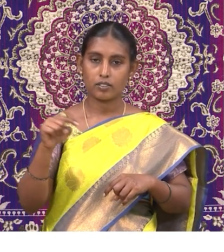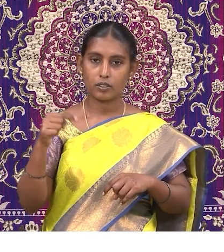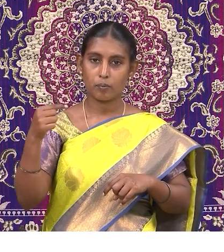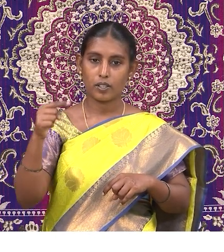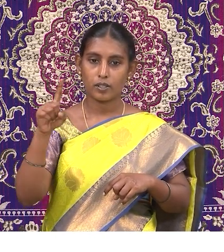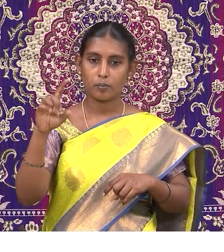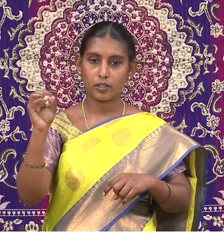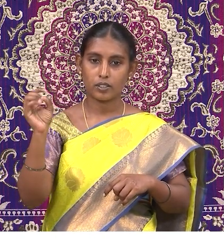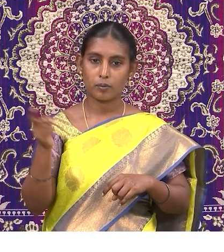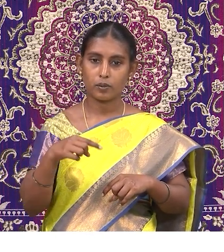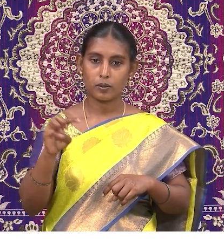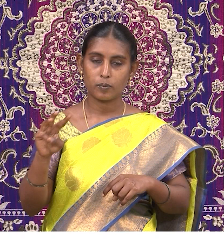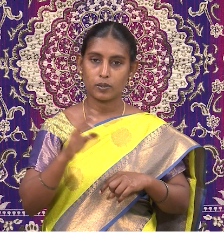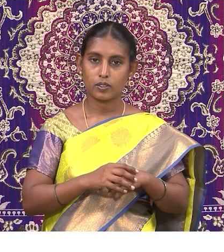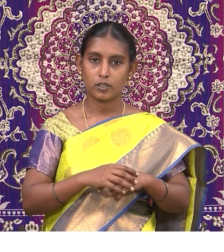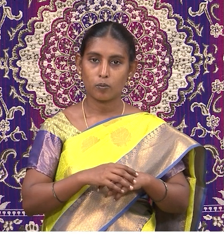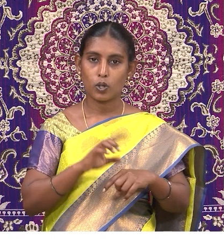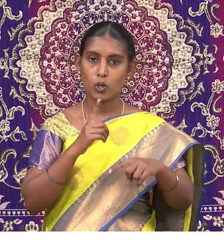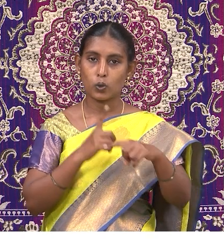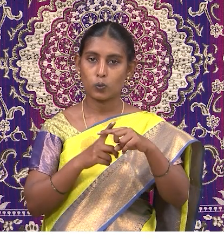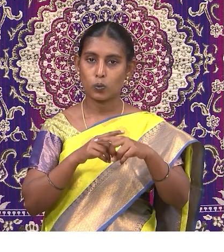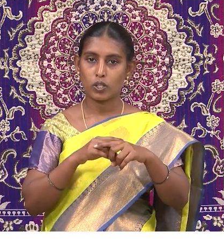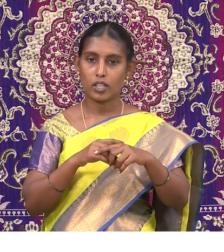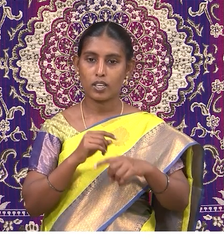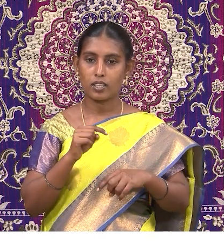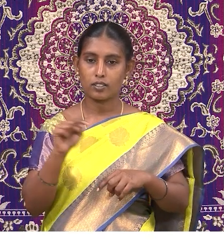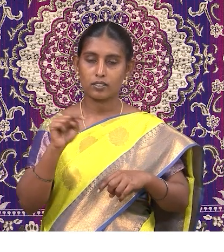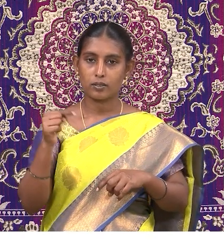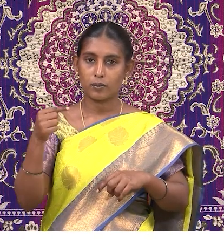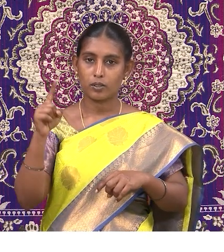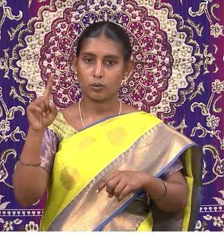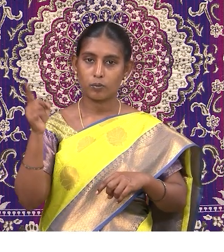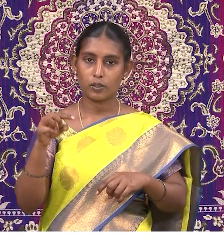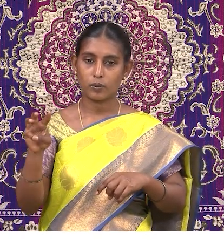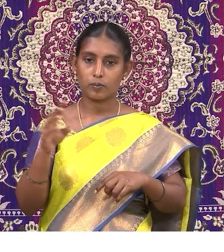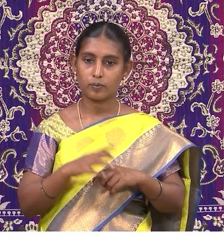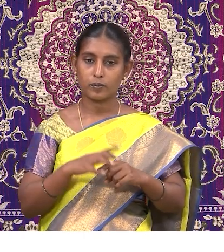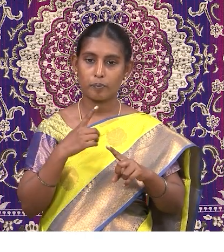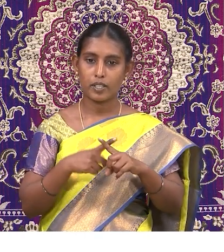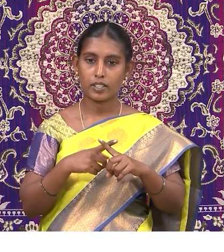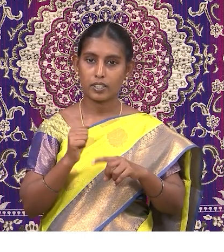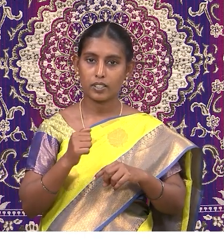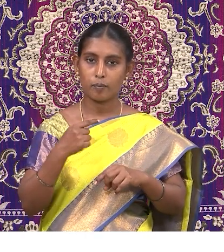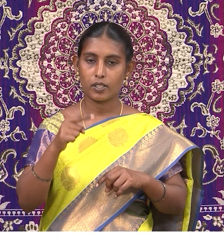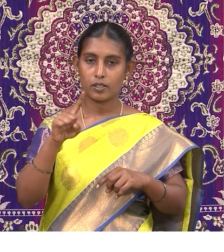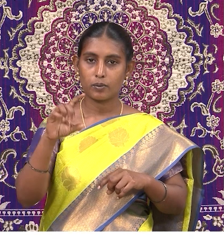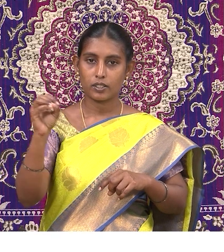கூடுதல் பலன் என்ன எழுதுவீங்க, மைனஸ் ஒன்று பை மூன்று. பெருக்கல் பலன் என்ன எழுதுவீங்க, மைனஸ் பத்து பை